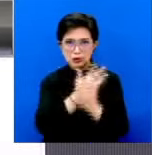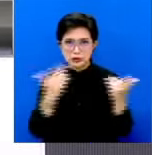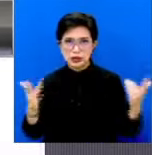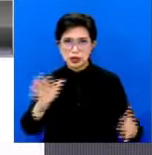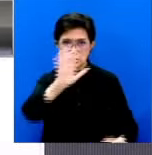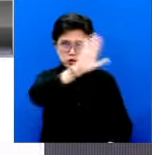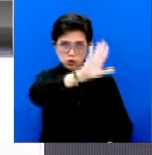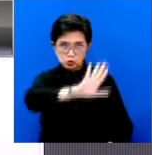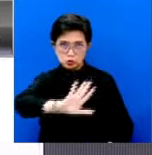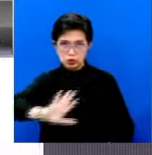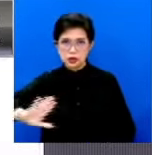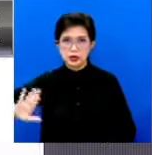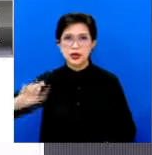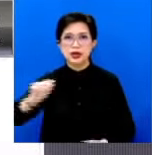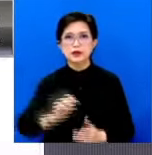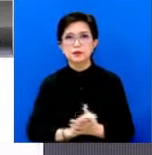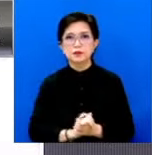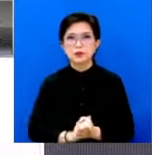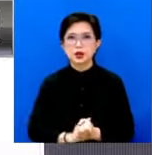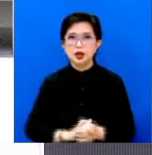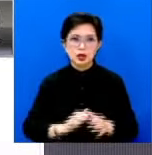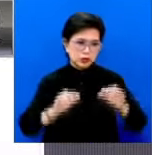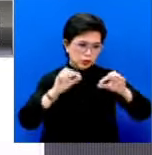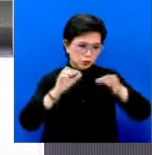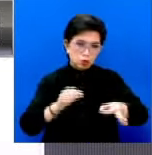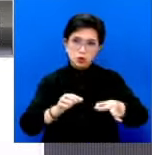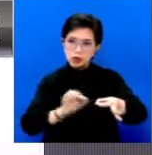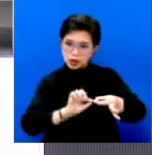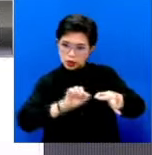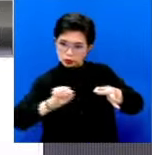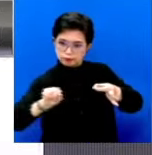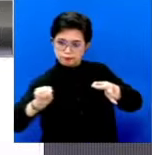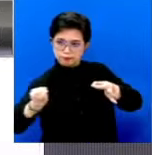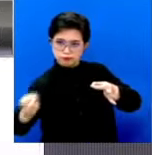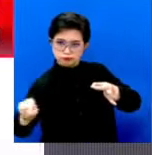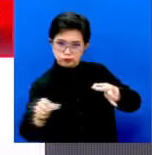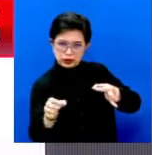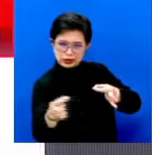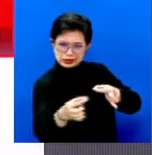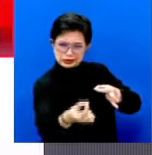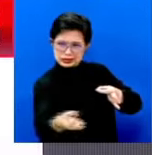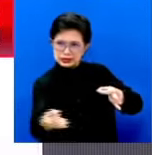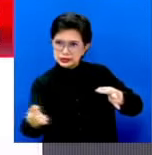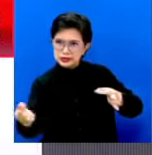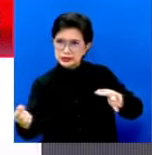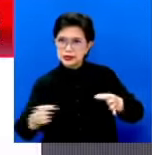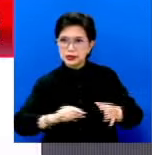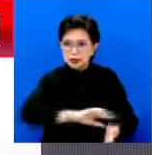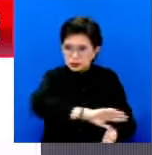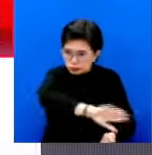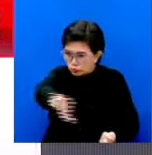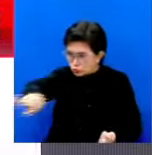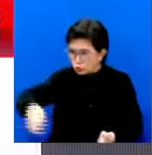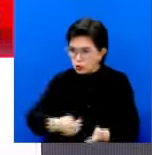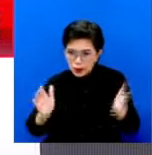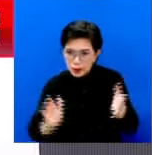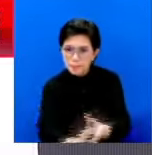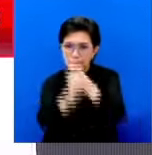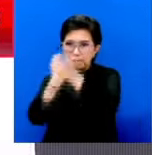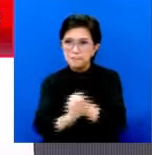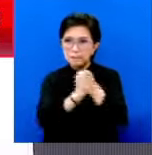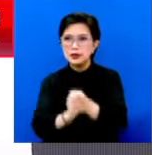yang di Pantura, Kelabra, di Saluk sana, di Seget, Malabam, Segeduk, harus bersatu.